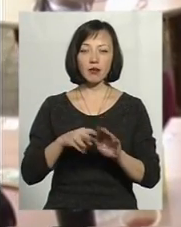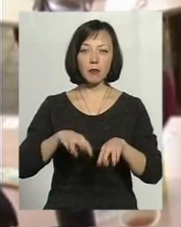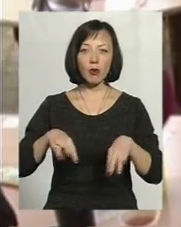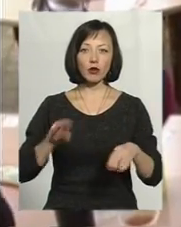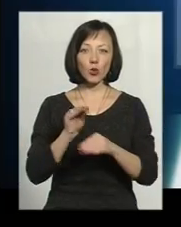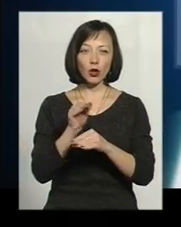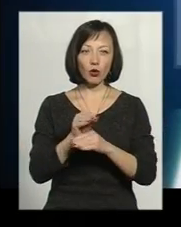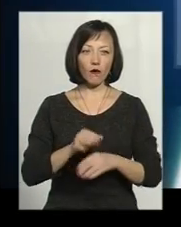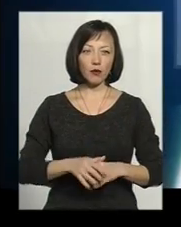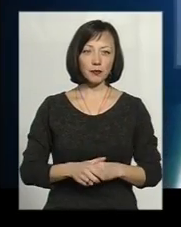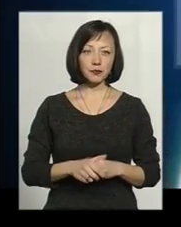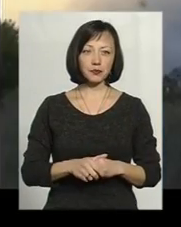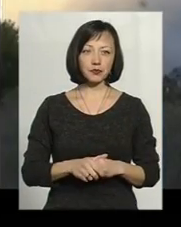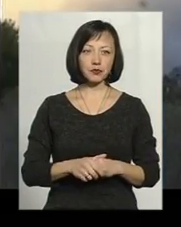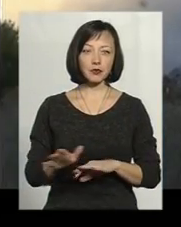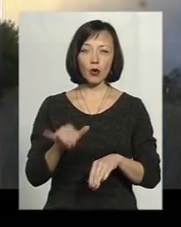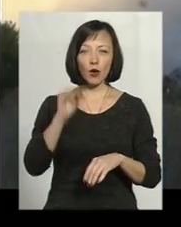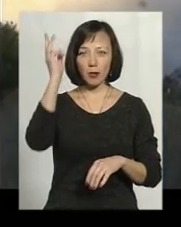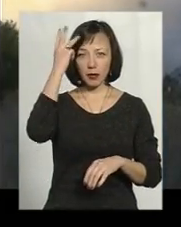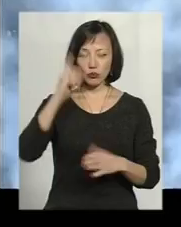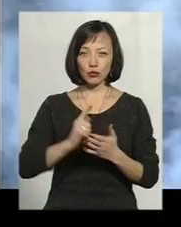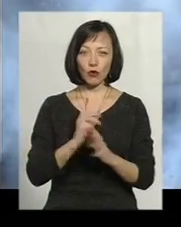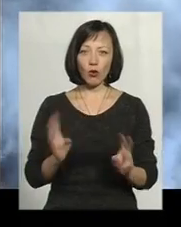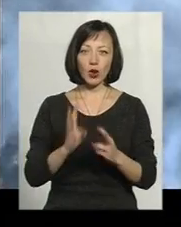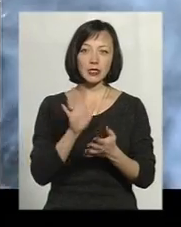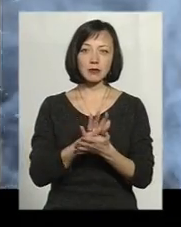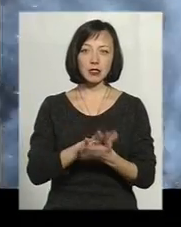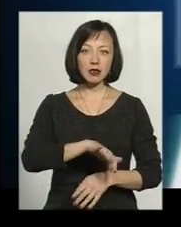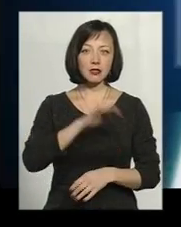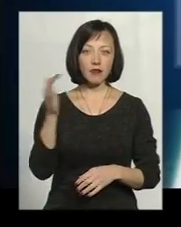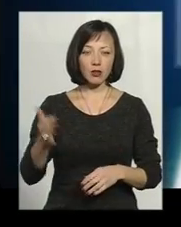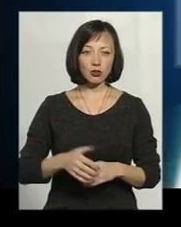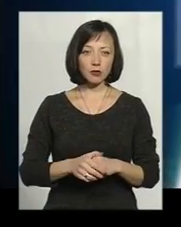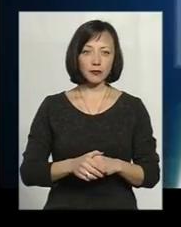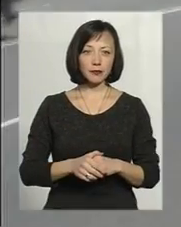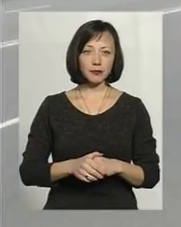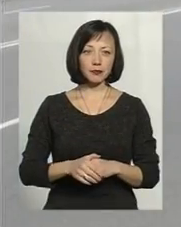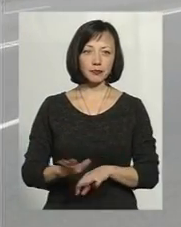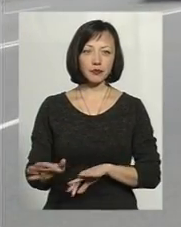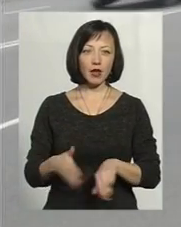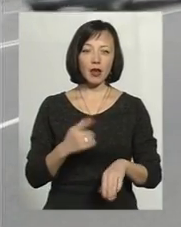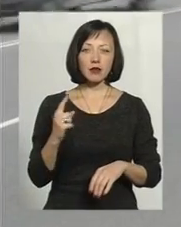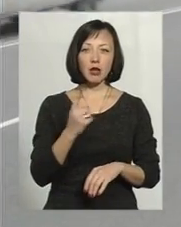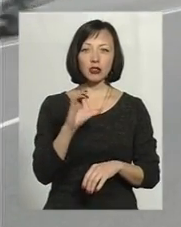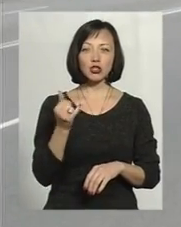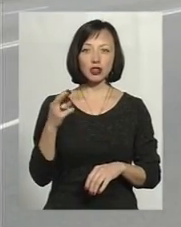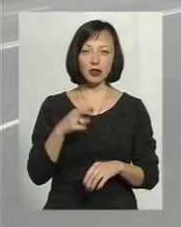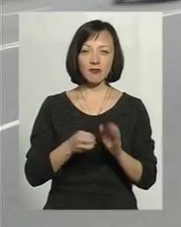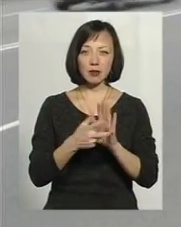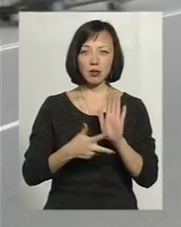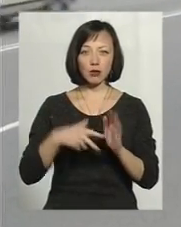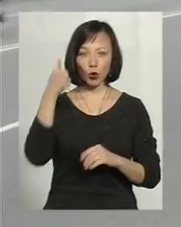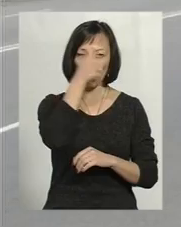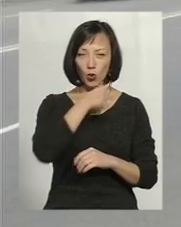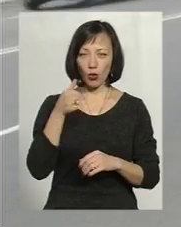мільйонів додатково. У Хмельницькому знову горить сміттєзвалище. І вже з 1 січня